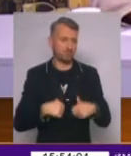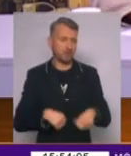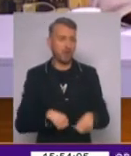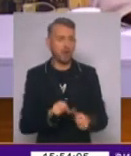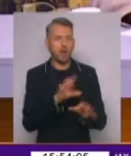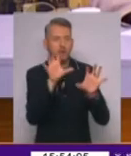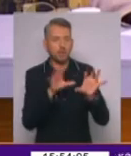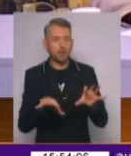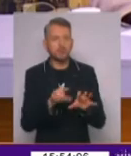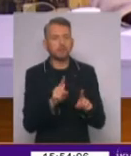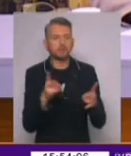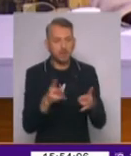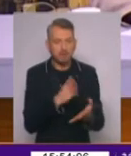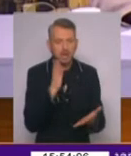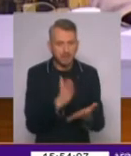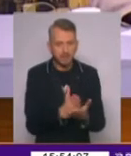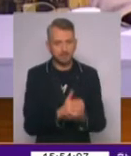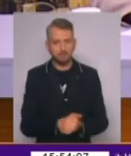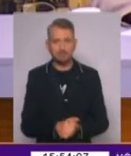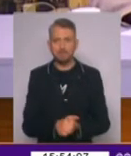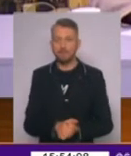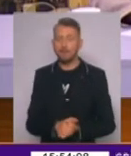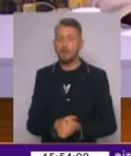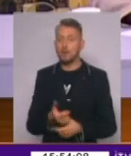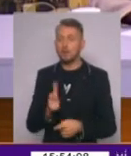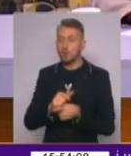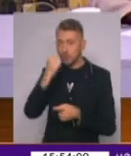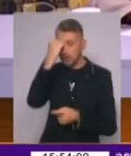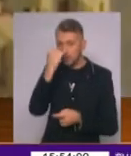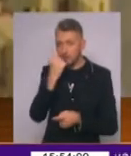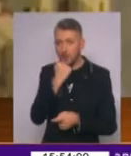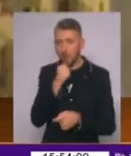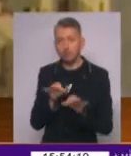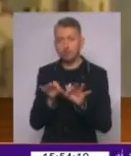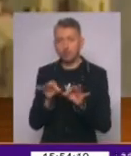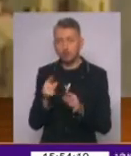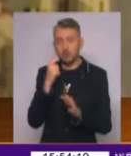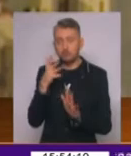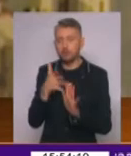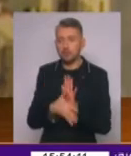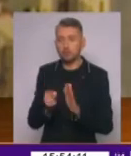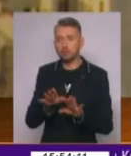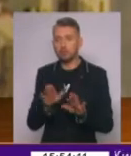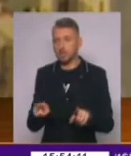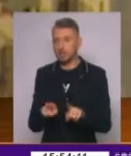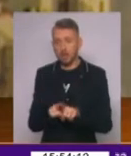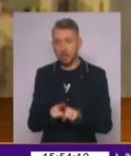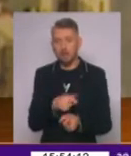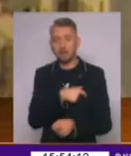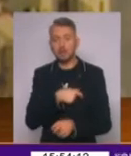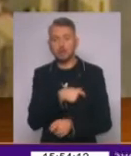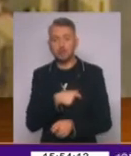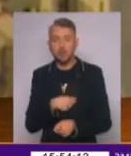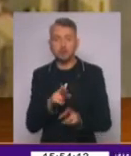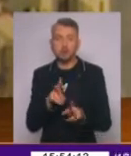закони всі, які треба, є з цього приводу. Угу. Так, дуже дякую. Пояснення зрозуміле. Ну, тому тільки таким чином. Депутати, яким чином